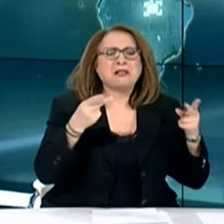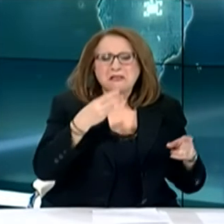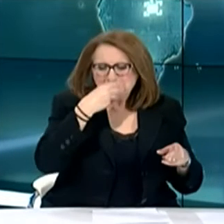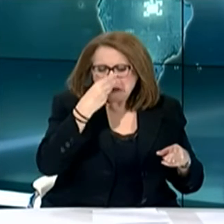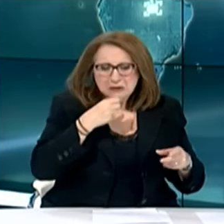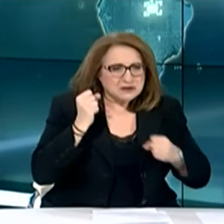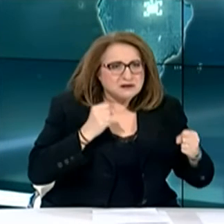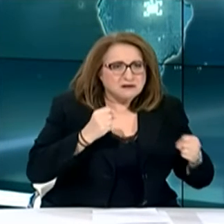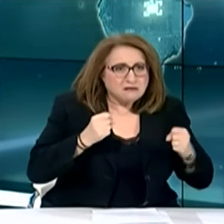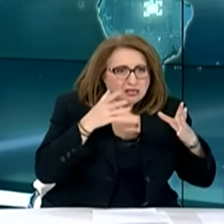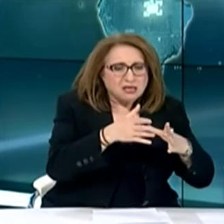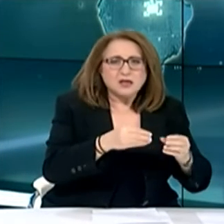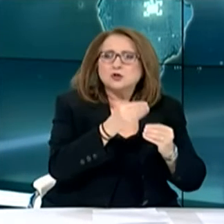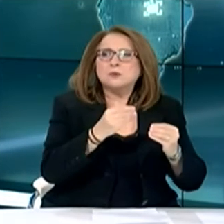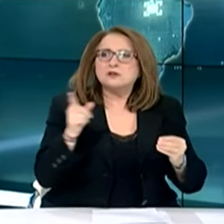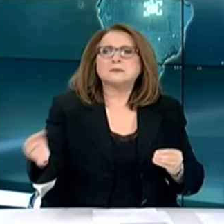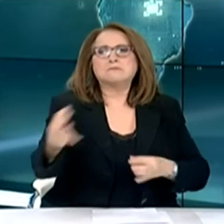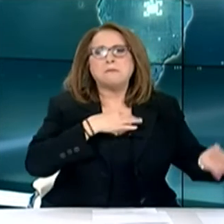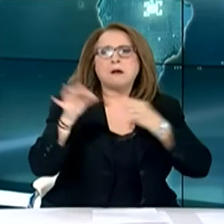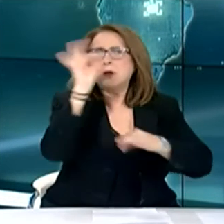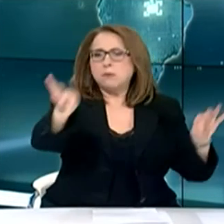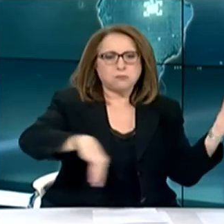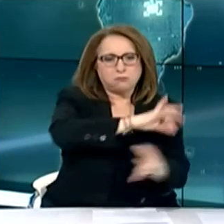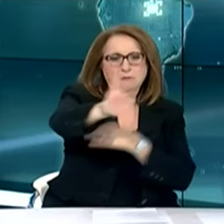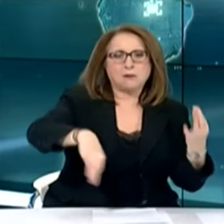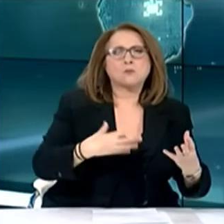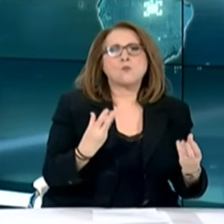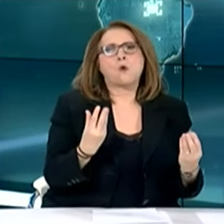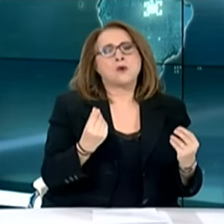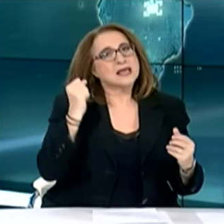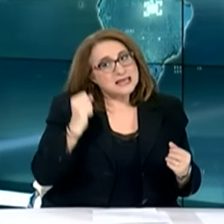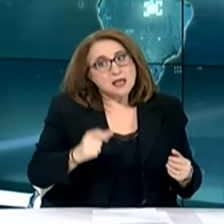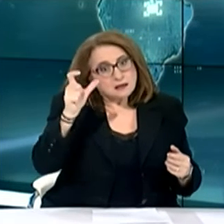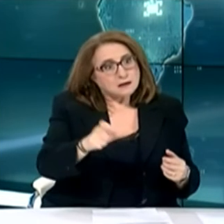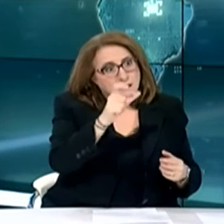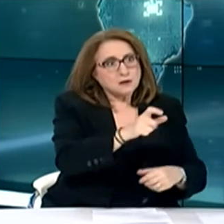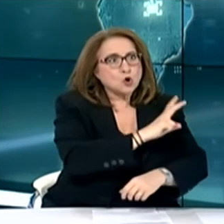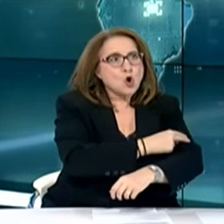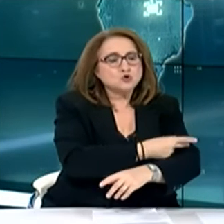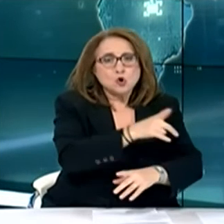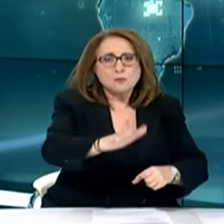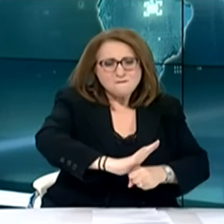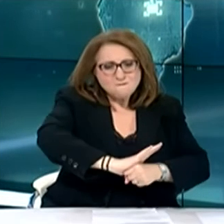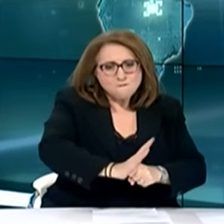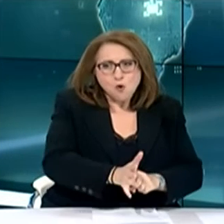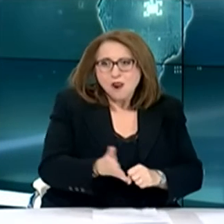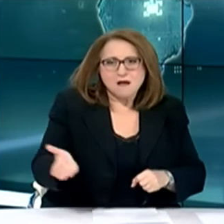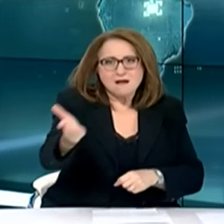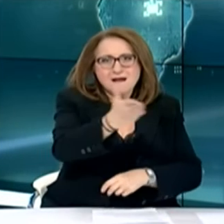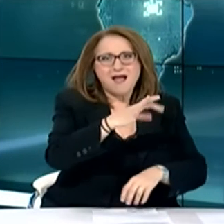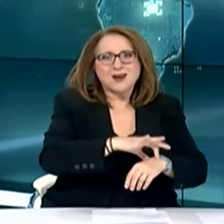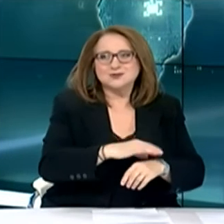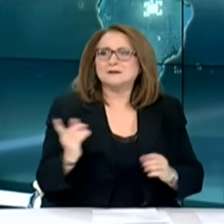να διακινδυνεύουν τη μετάδοση και στο νοσοκομειακό προσωπικό και στο νοσοκομειακό χώρο που είναι πλήρης από ευπαθείς ομάδες.